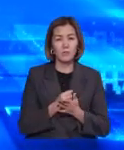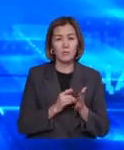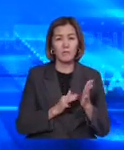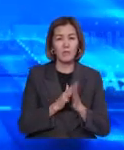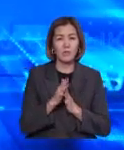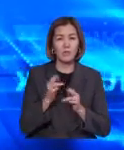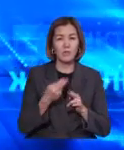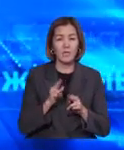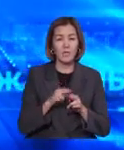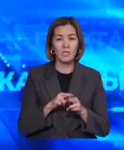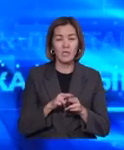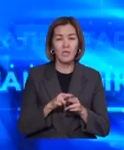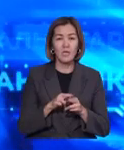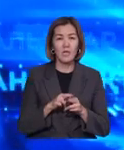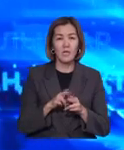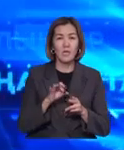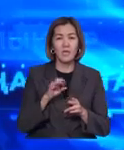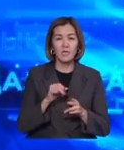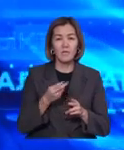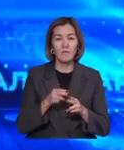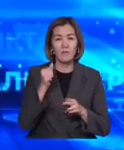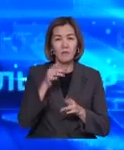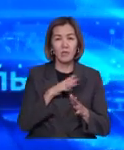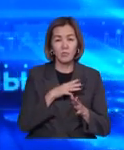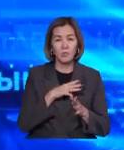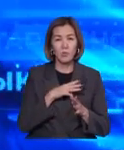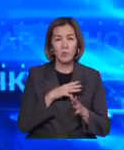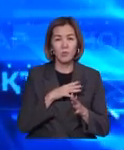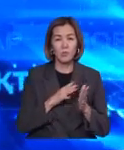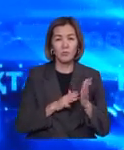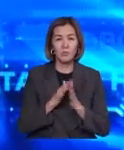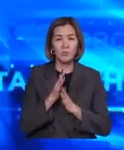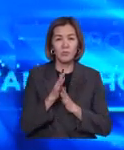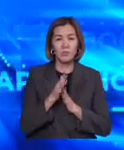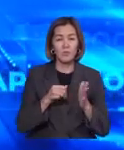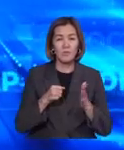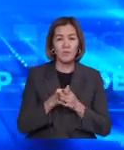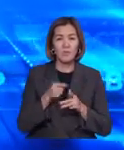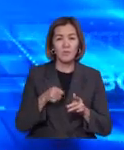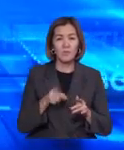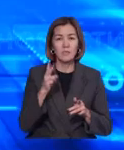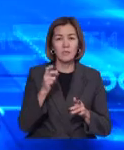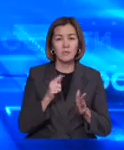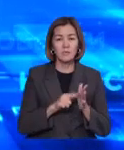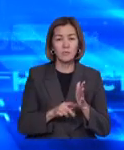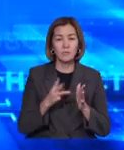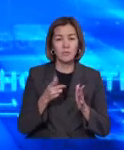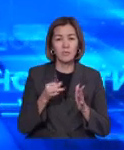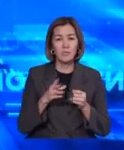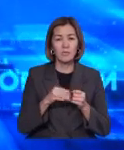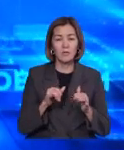эту теплолюбивую культуру. В этом году посевные площади риса достигли 1181